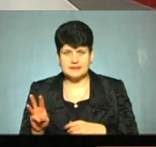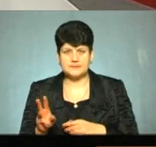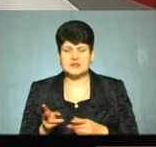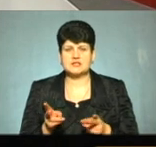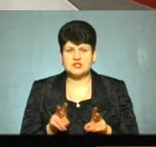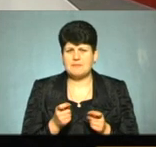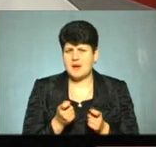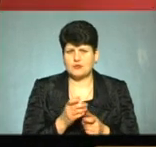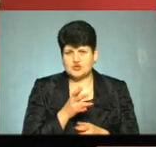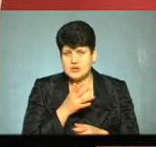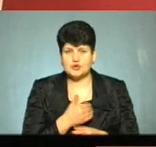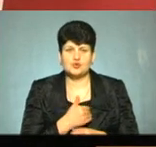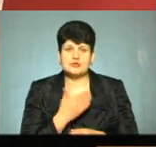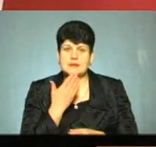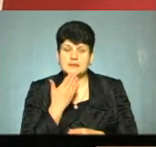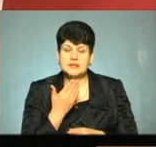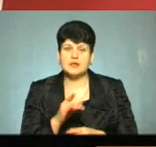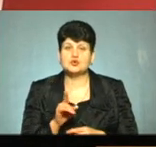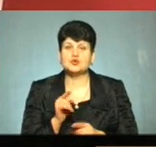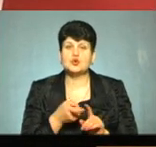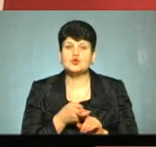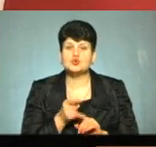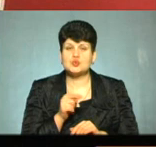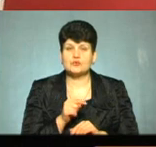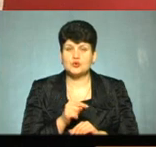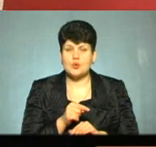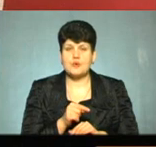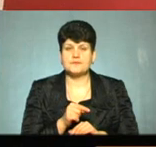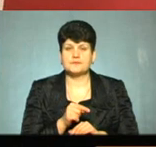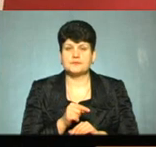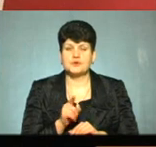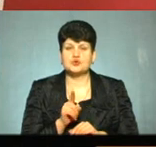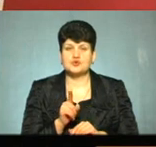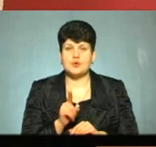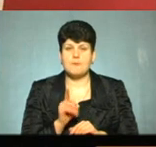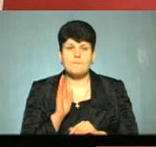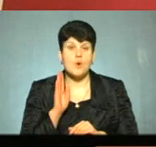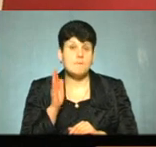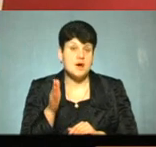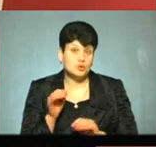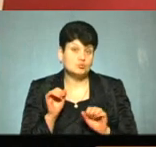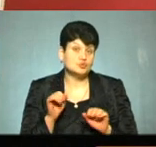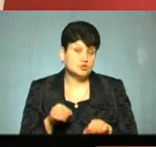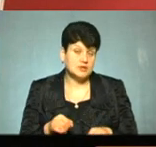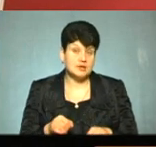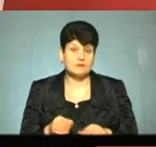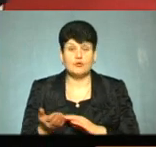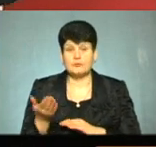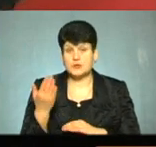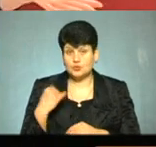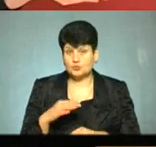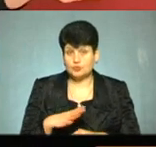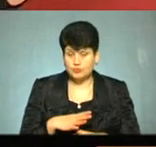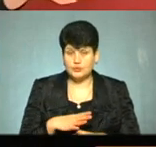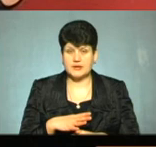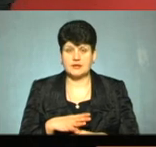Залишається зовсім мало часу. Ще хочу вас запитати стосовно того, що попереду, ймовірно, нас і в